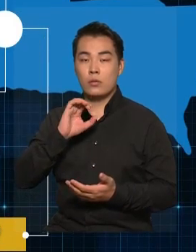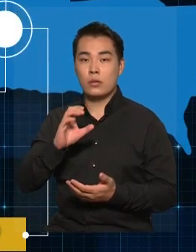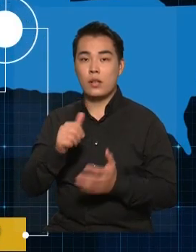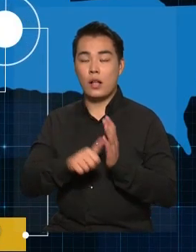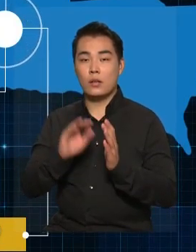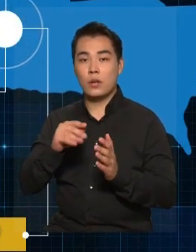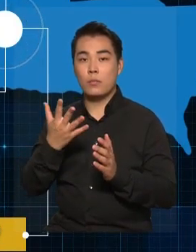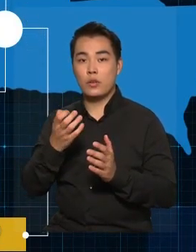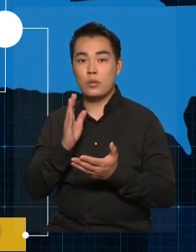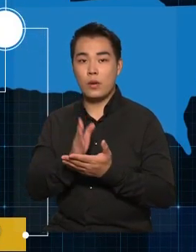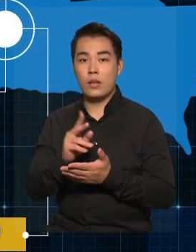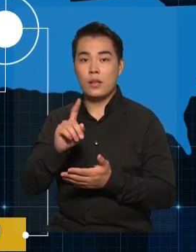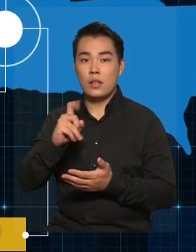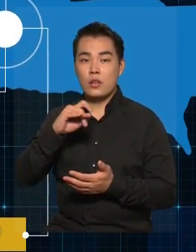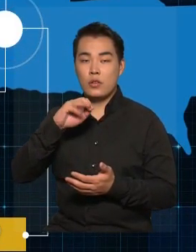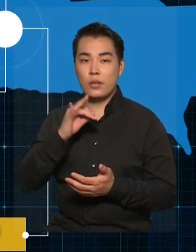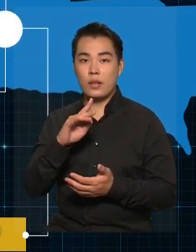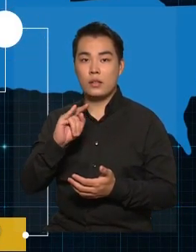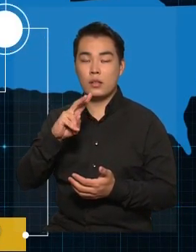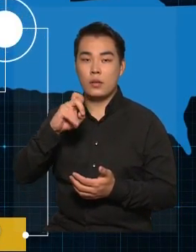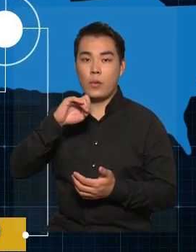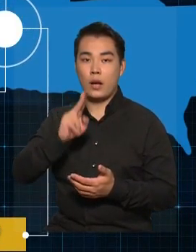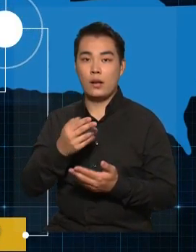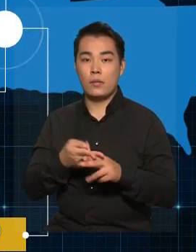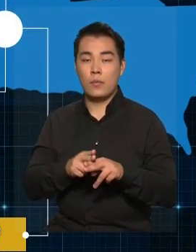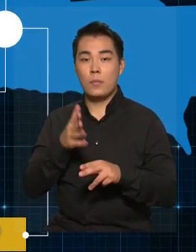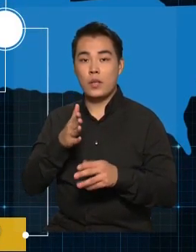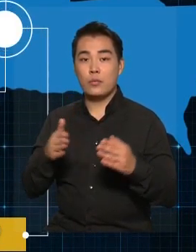Ал Заречный, Ынтымақ және Жаңа Дәуірдің арқасында 5